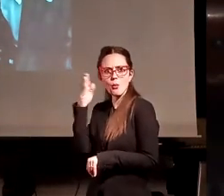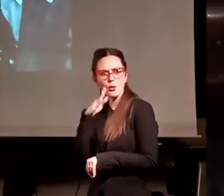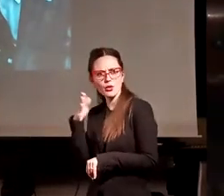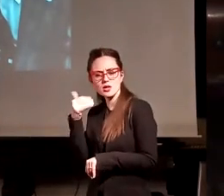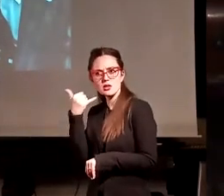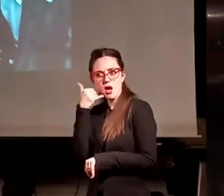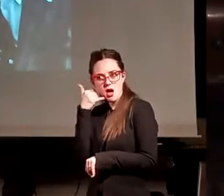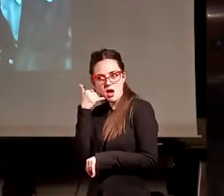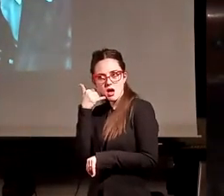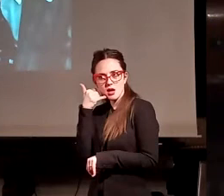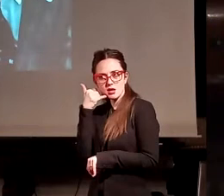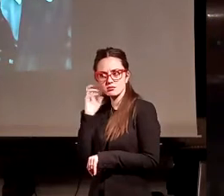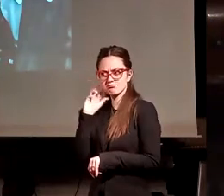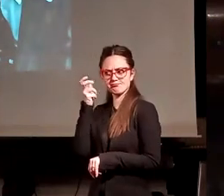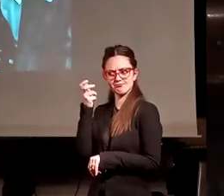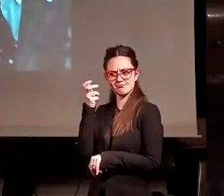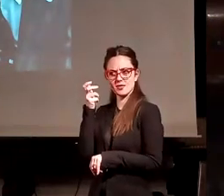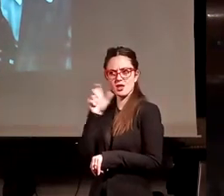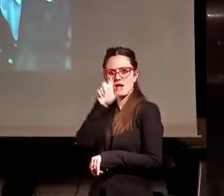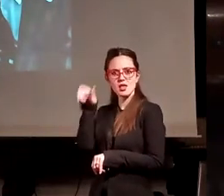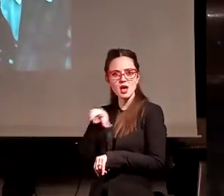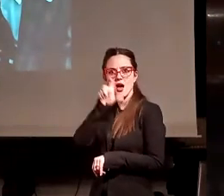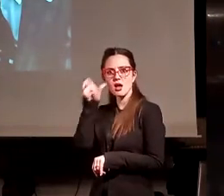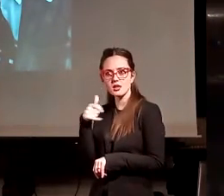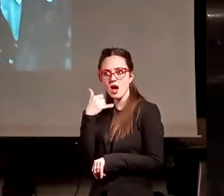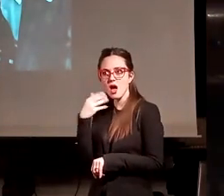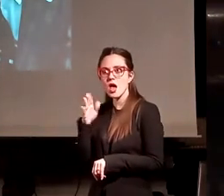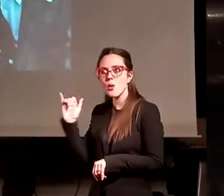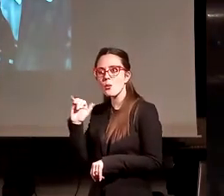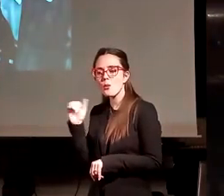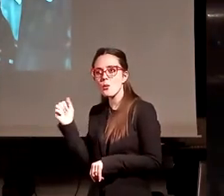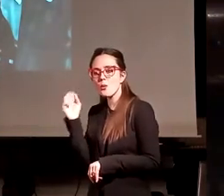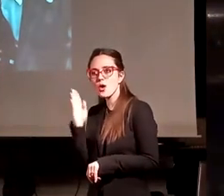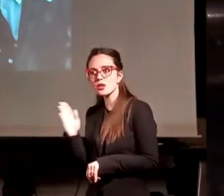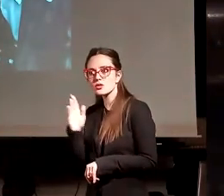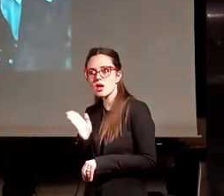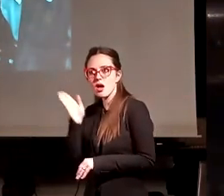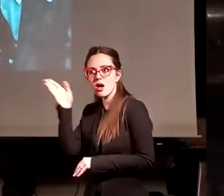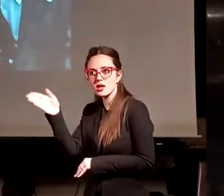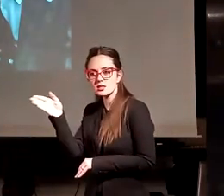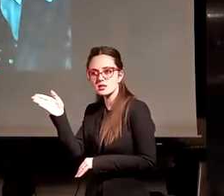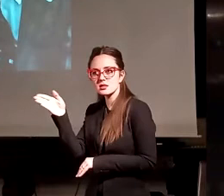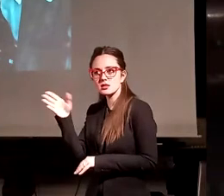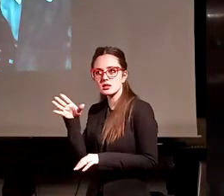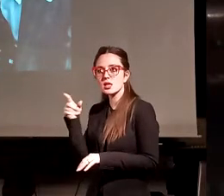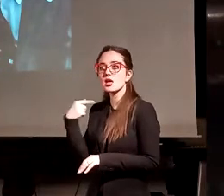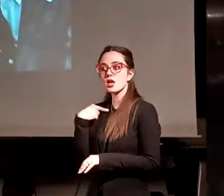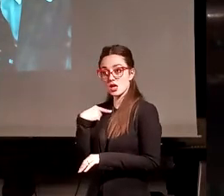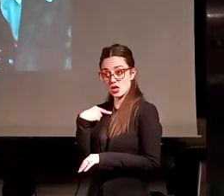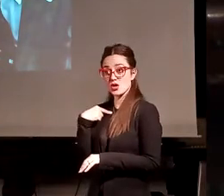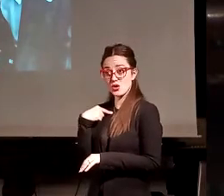stava tutto il tempo l'italia taglia e io ho parlato con questa crisi si chiamava epifani